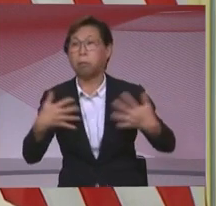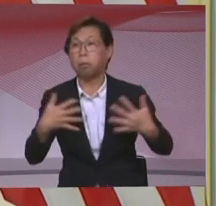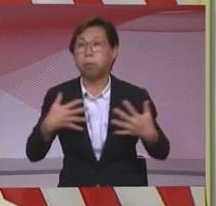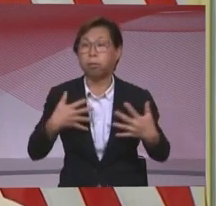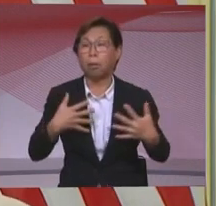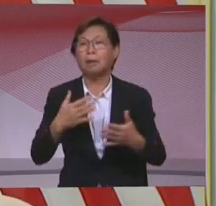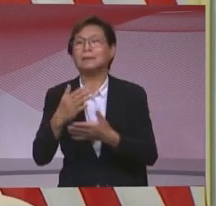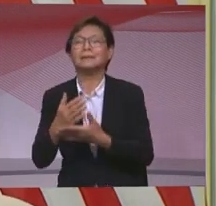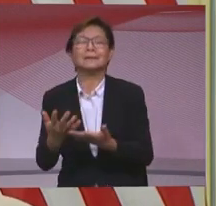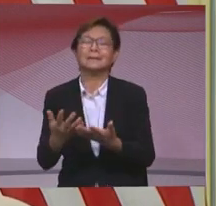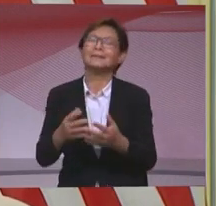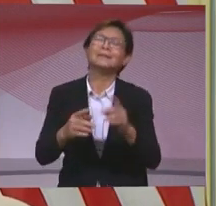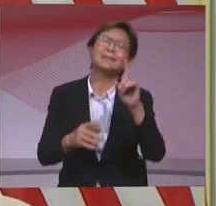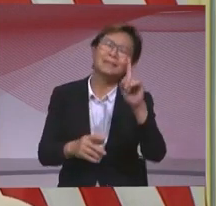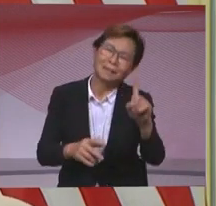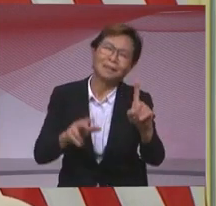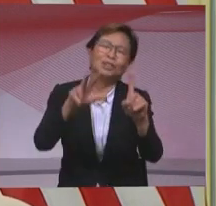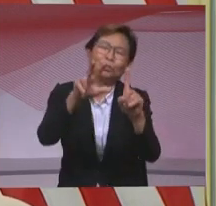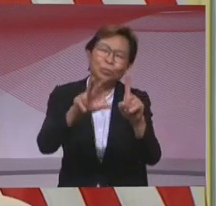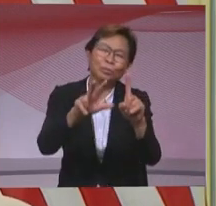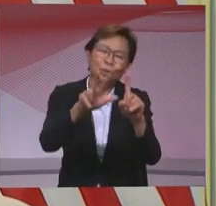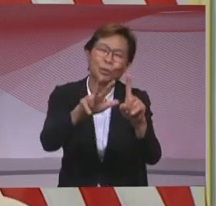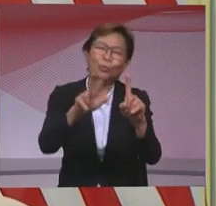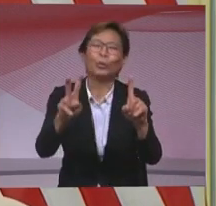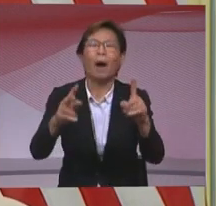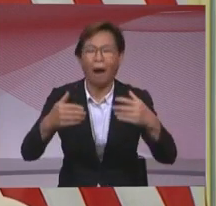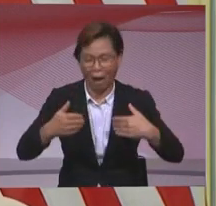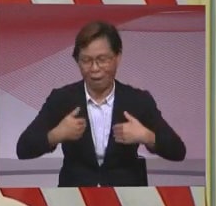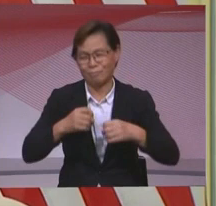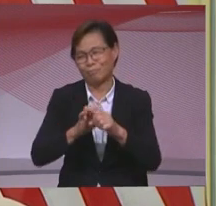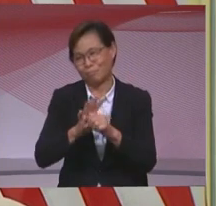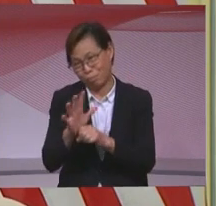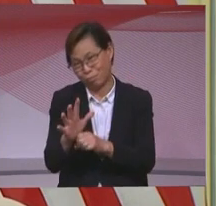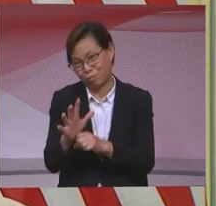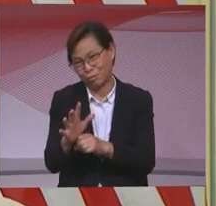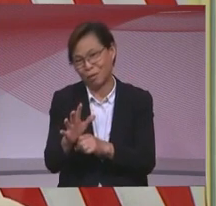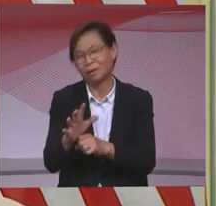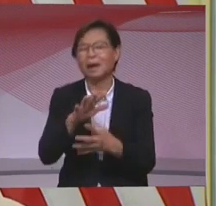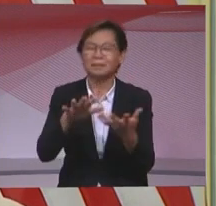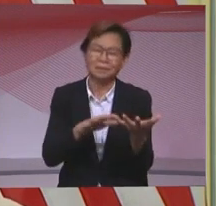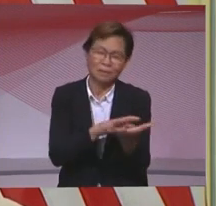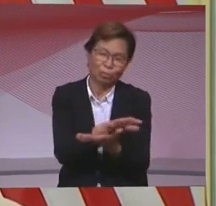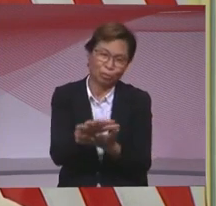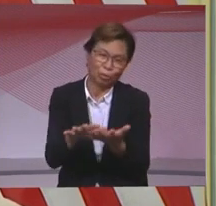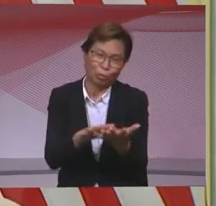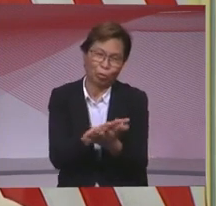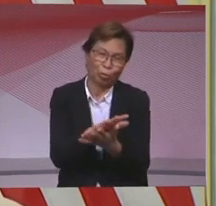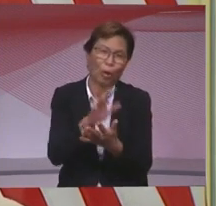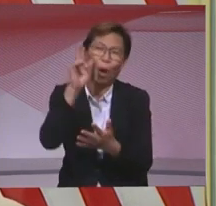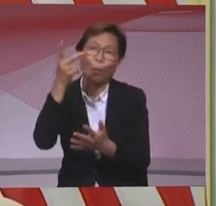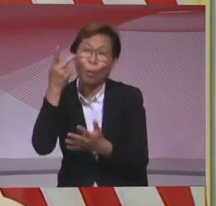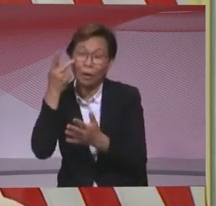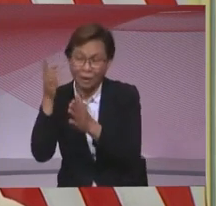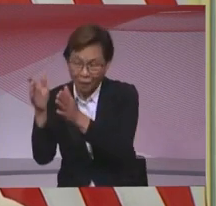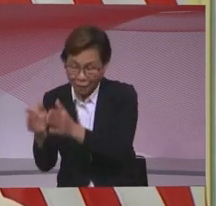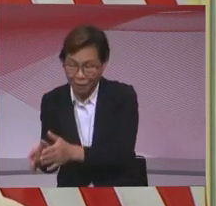dah positif. Ini hanya 132 dan ianya bercampur-campur antara orang politik mungkin